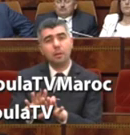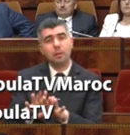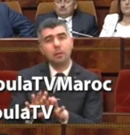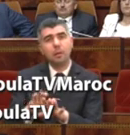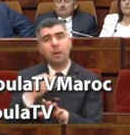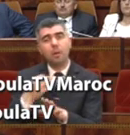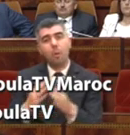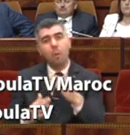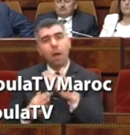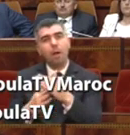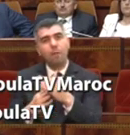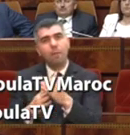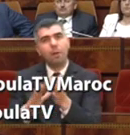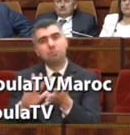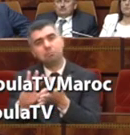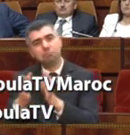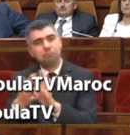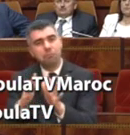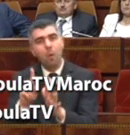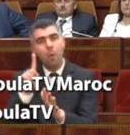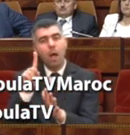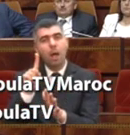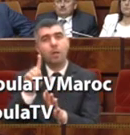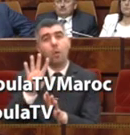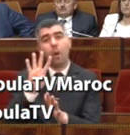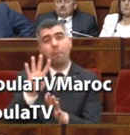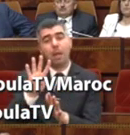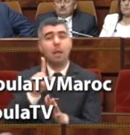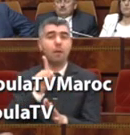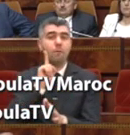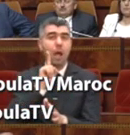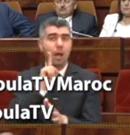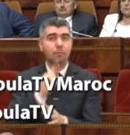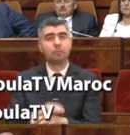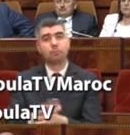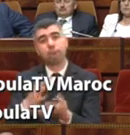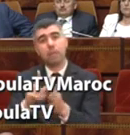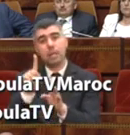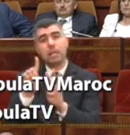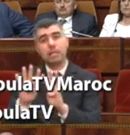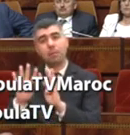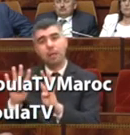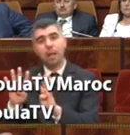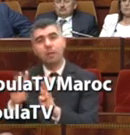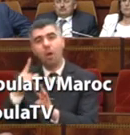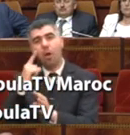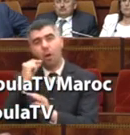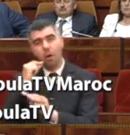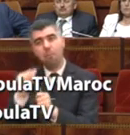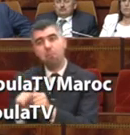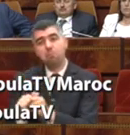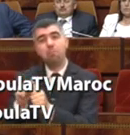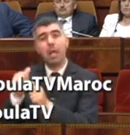الدراسة ما يزيد عن 41 تلميذة مقابل 18 تلميذ بسبب البعد